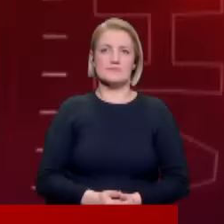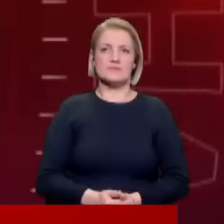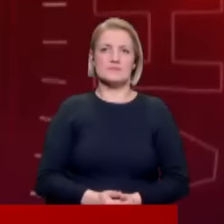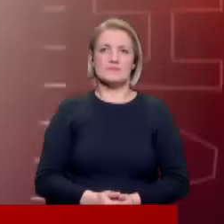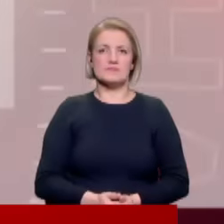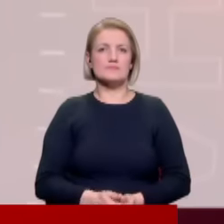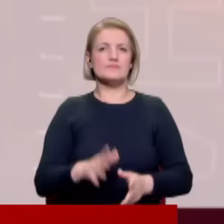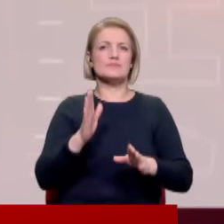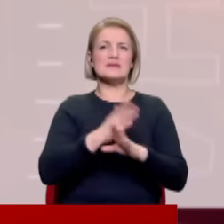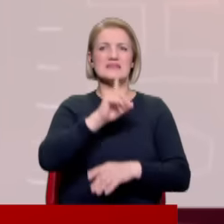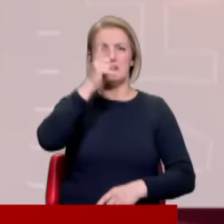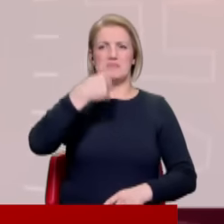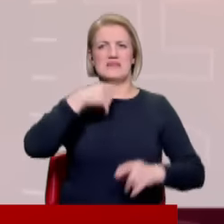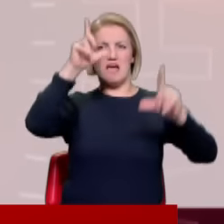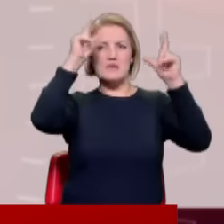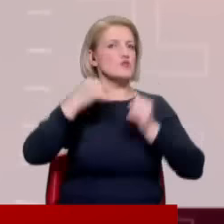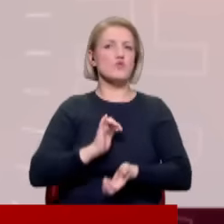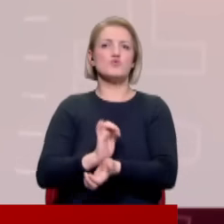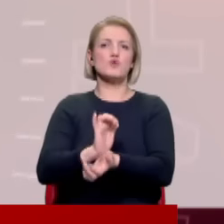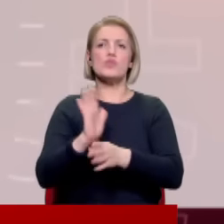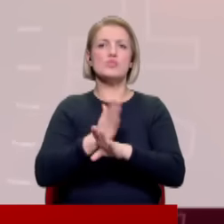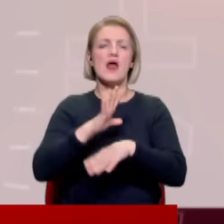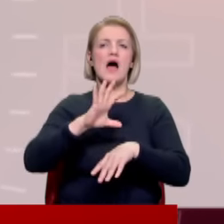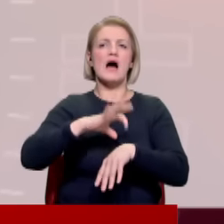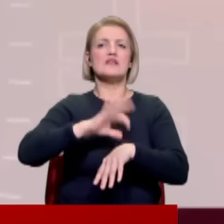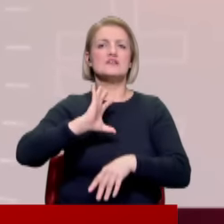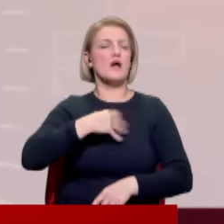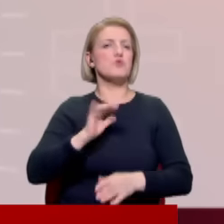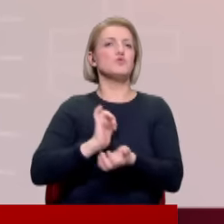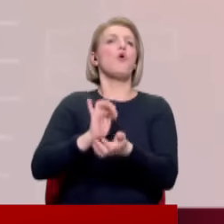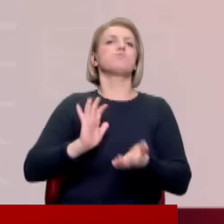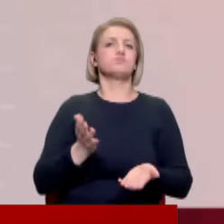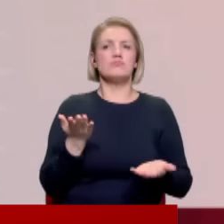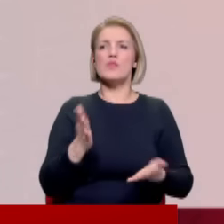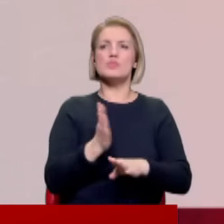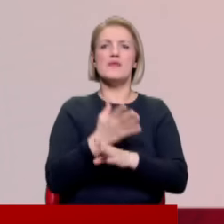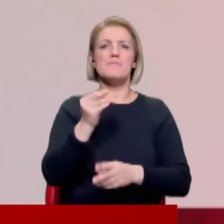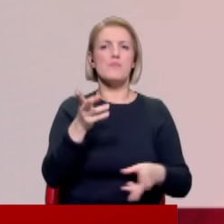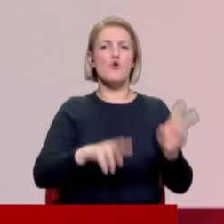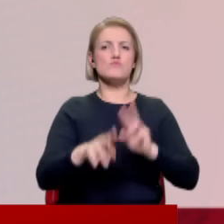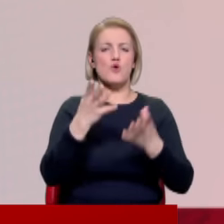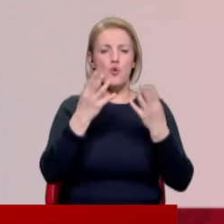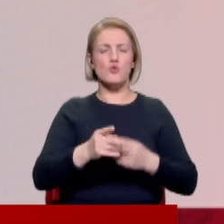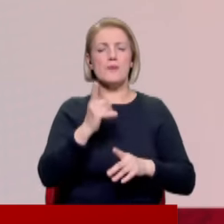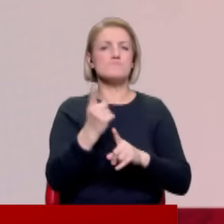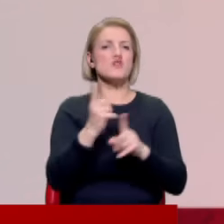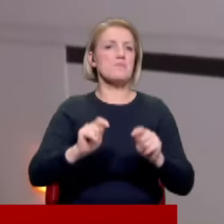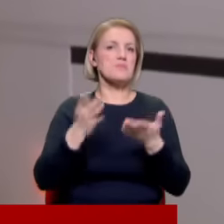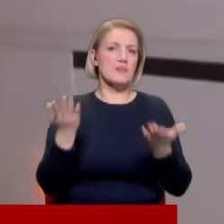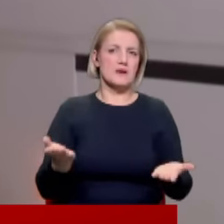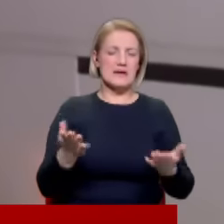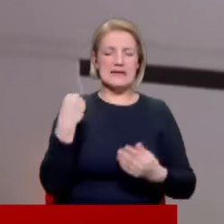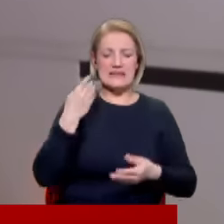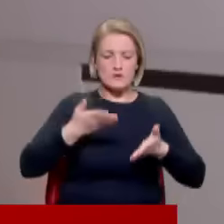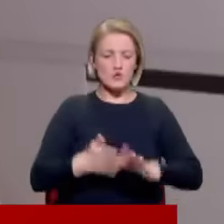mı? Neden sadece biz hemşireler tutukluyuz? Neden hastane sahipleri tutuklanmıyor? Neden bebek ölümleri olurken müdahale edilmiyor?